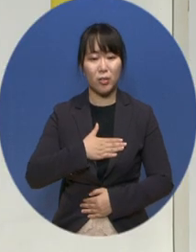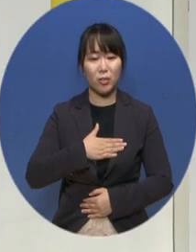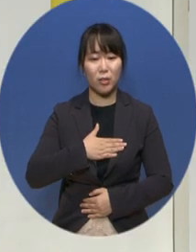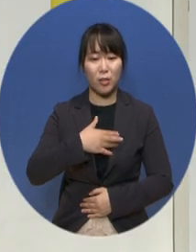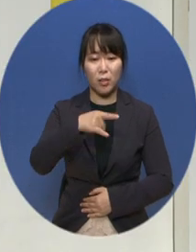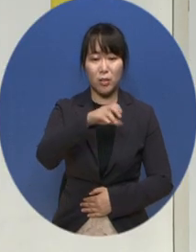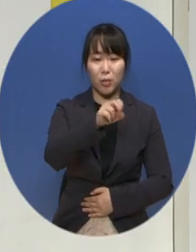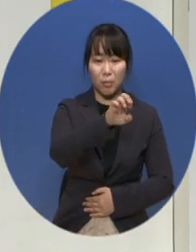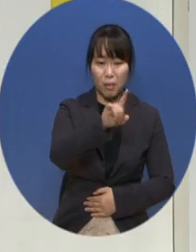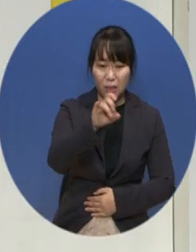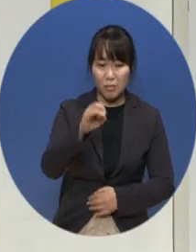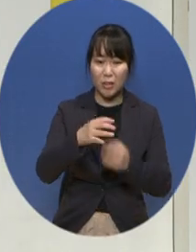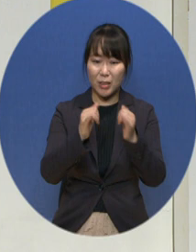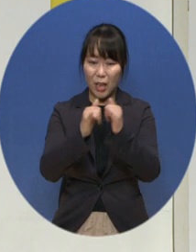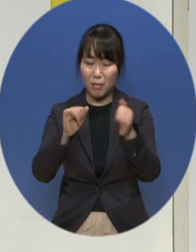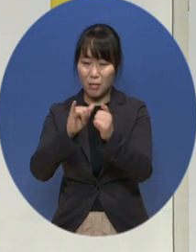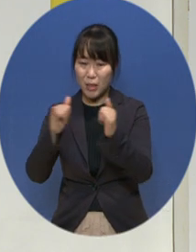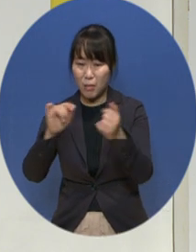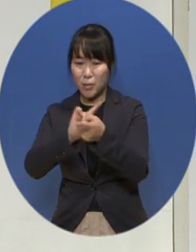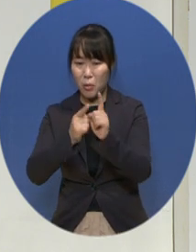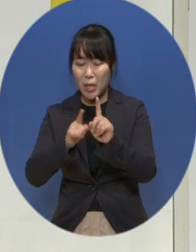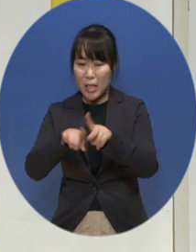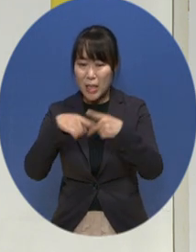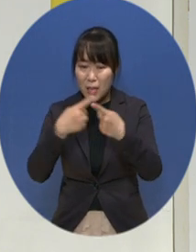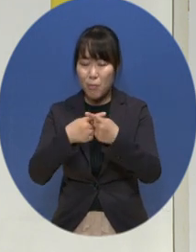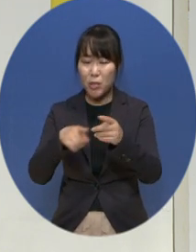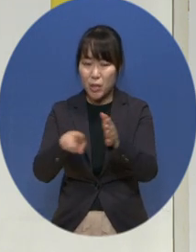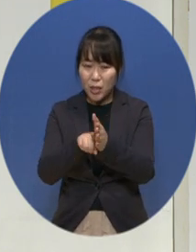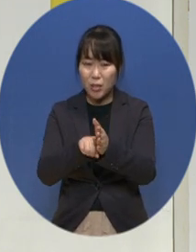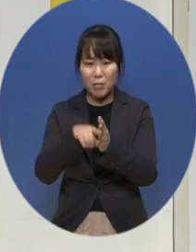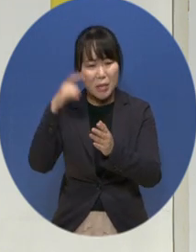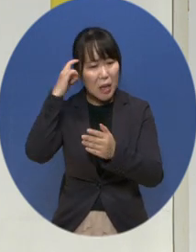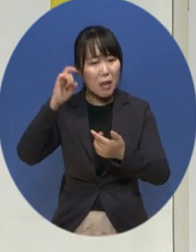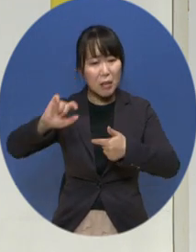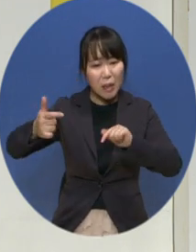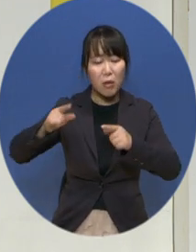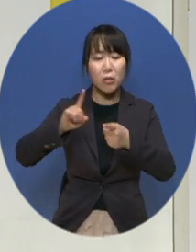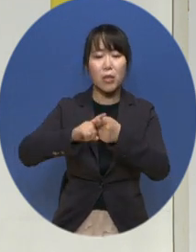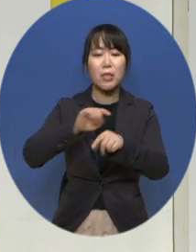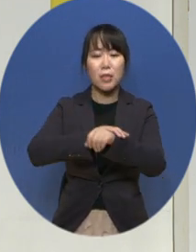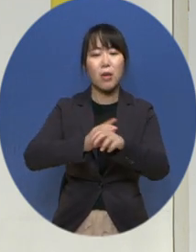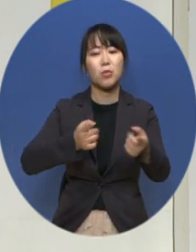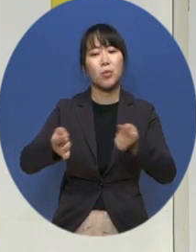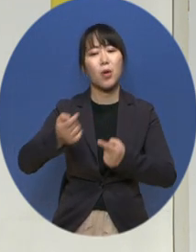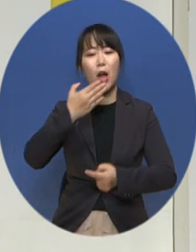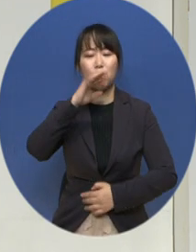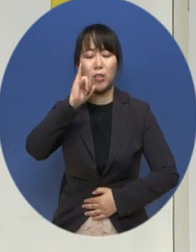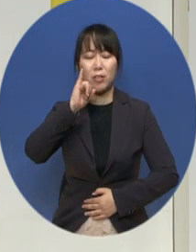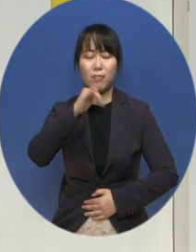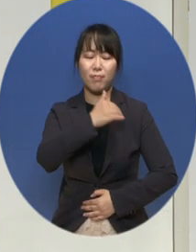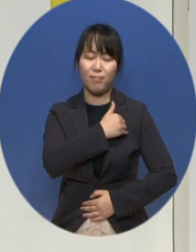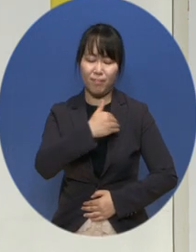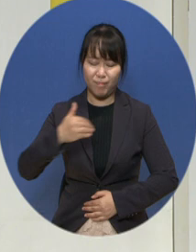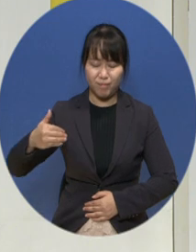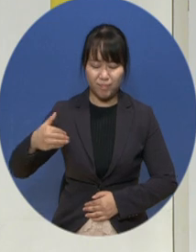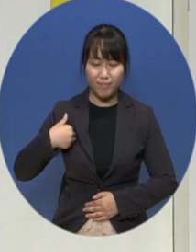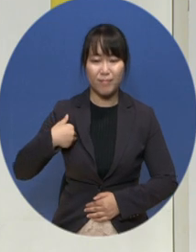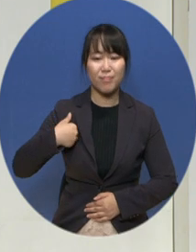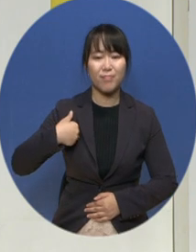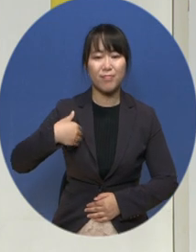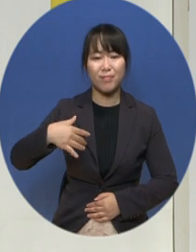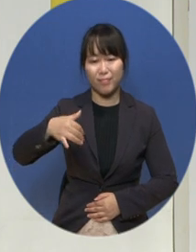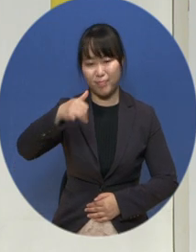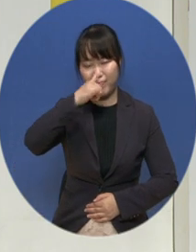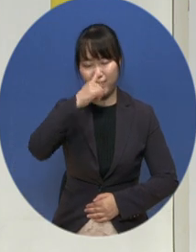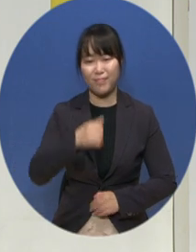든 사람 사이에 이해관계 된 심려 믿은 생각이 다른 것을 잘 조정해 는 수 있는 그